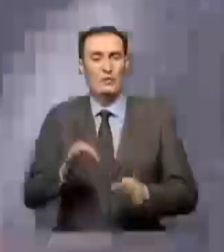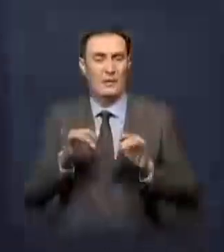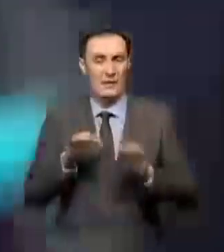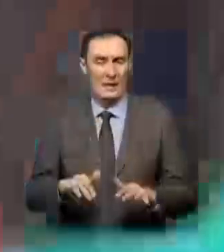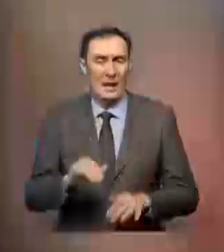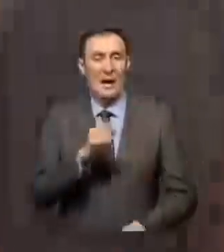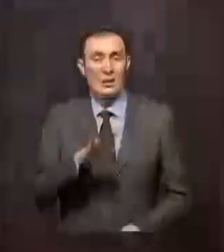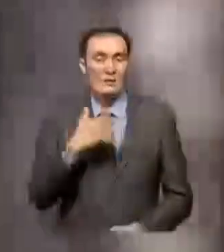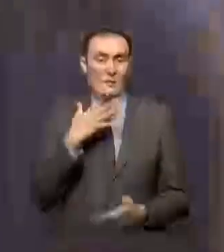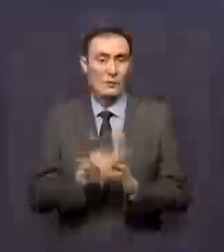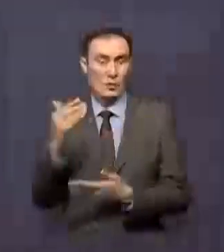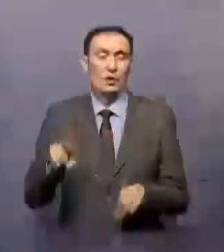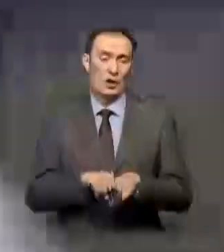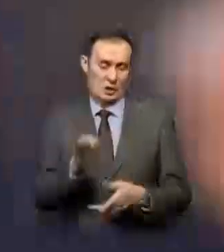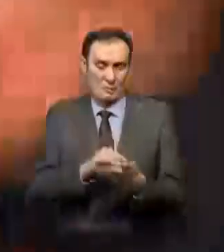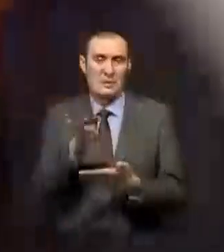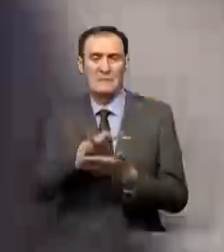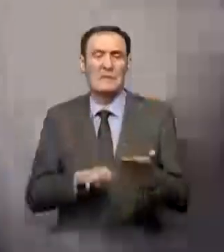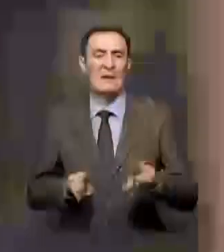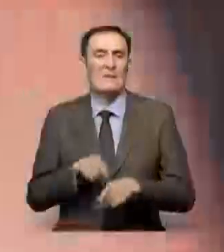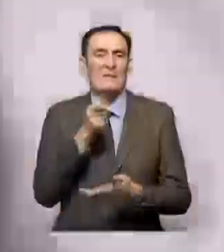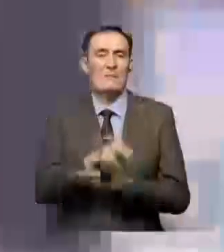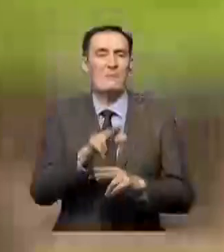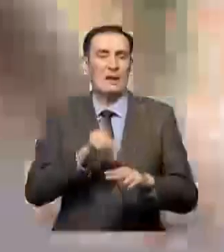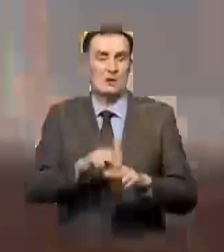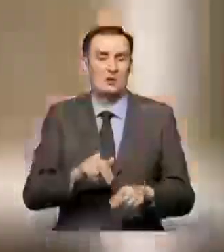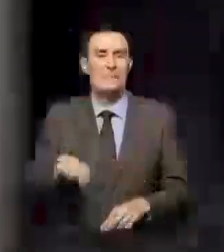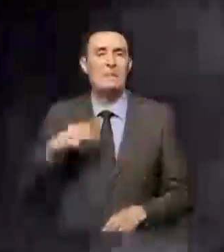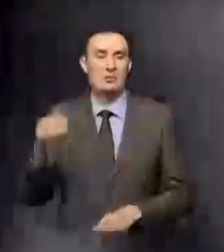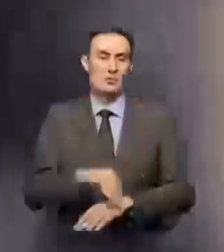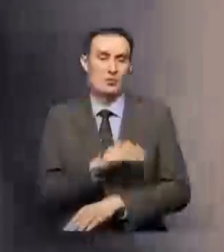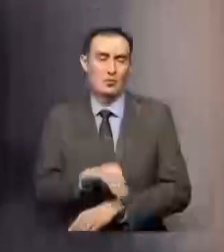дело. Айтенов, в свою очередь, также написал встречное заявление в полицию на бывшую супругу.